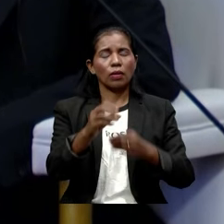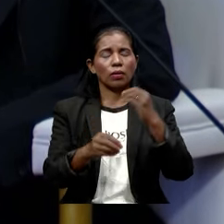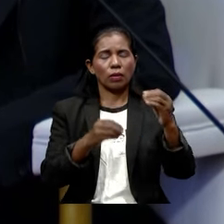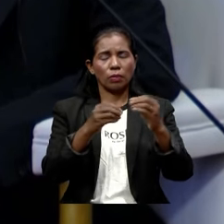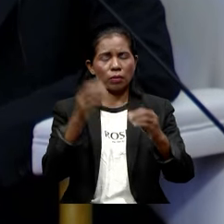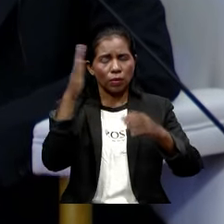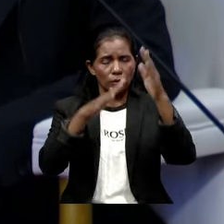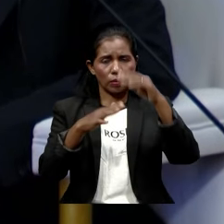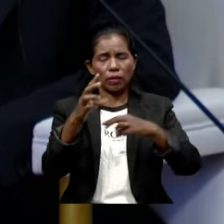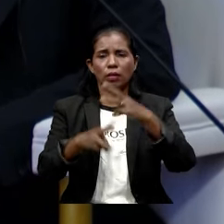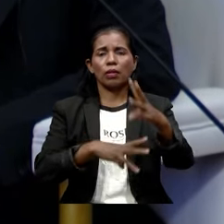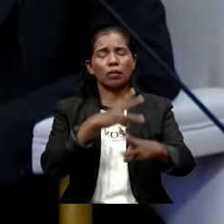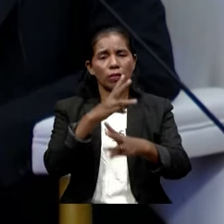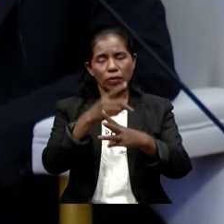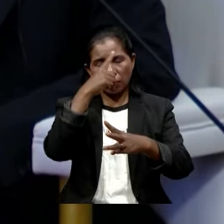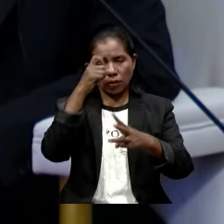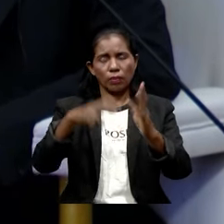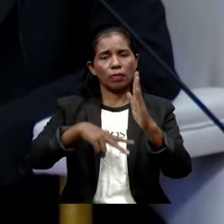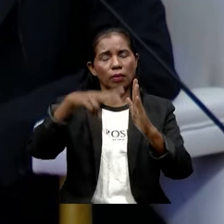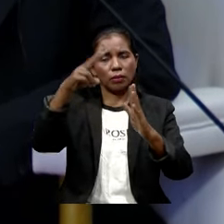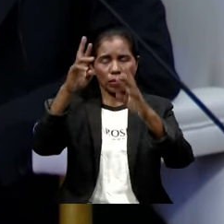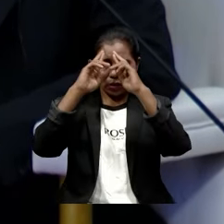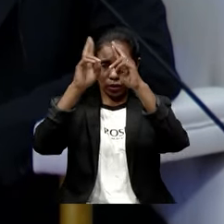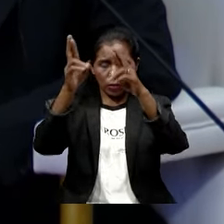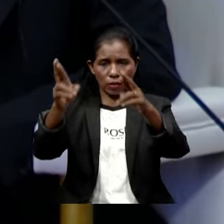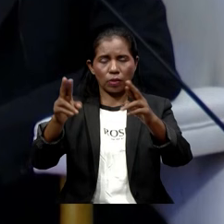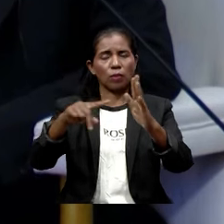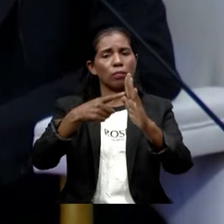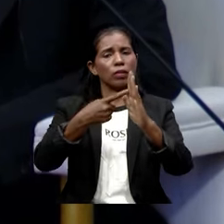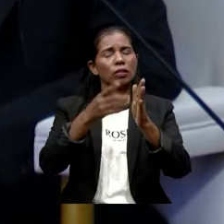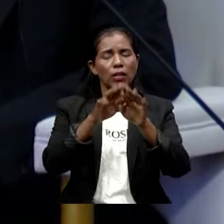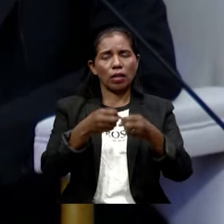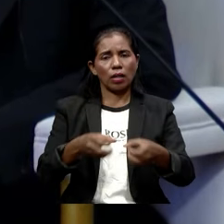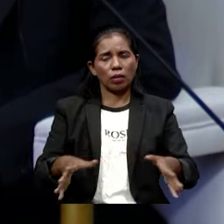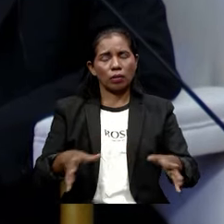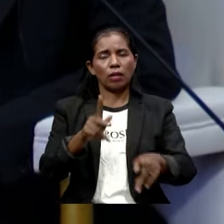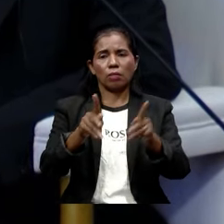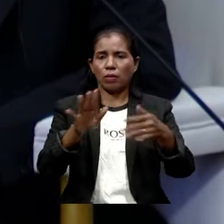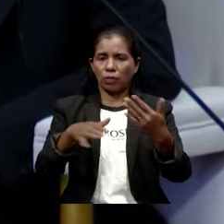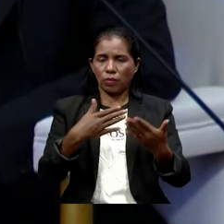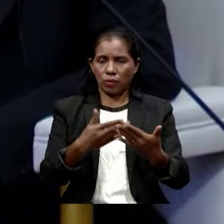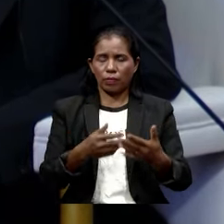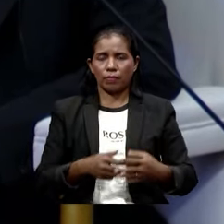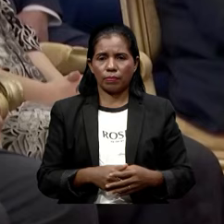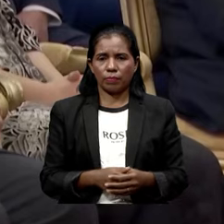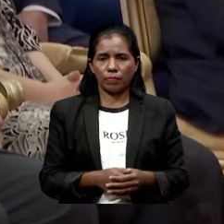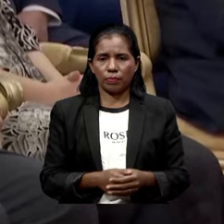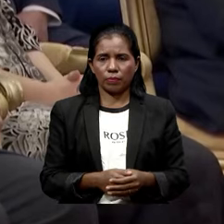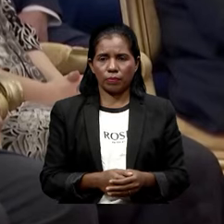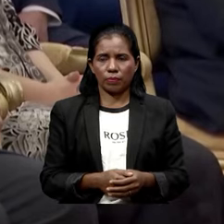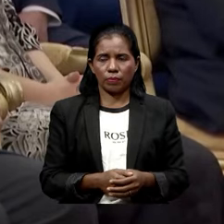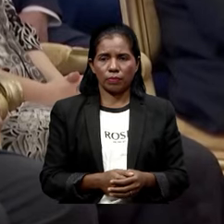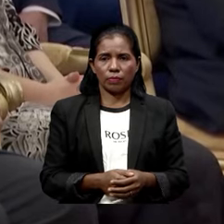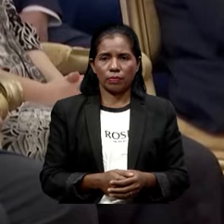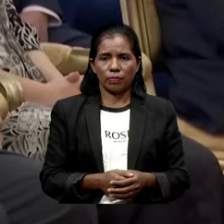al mondo neve acontece, tamba valor rispetto malo, hahula con la società. Purtroppo